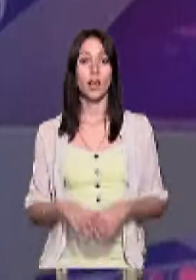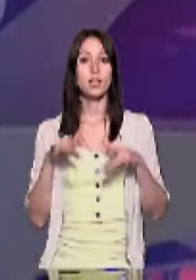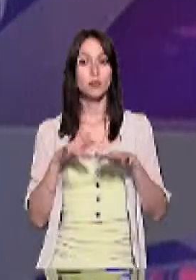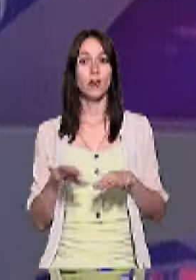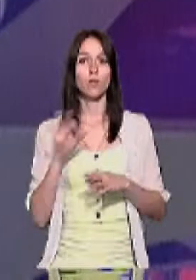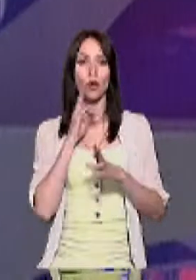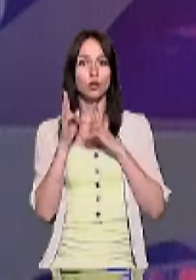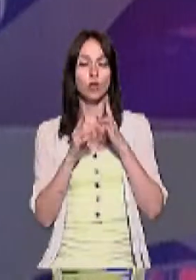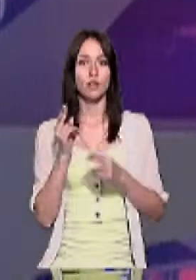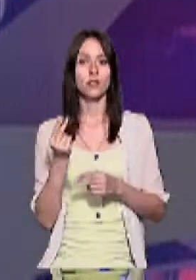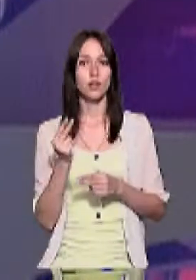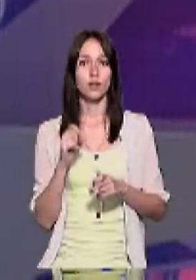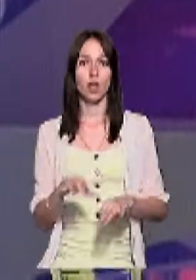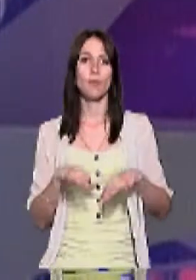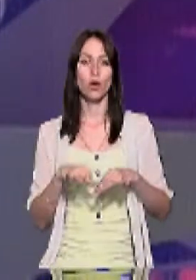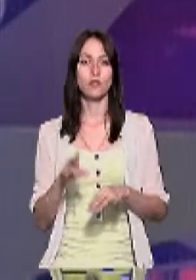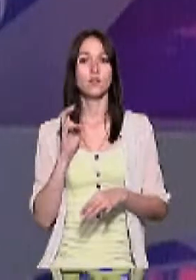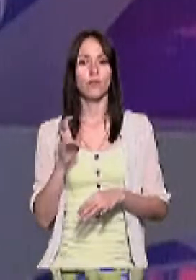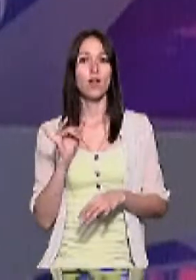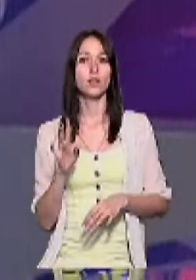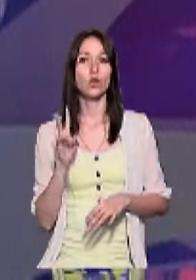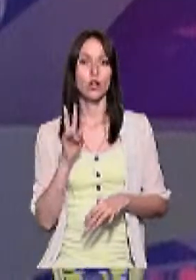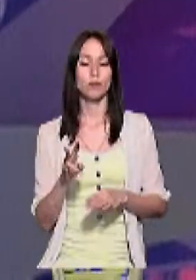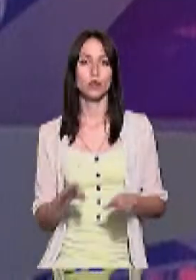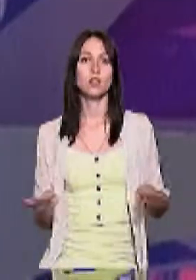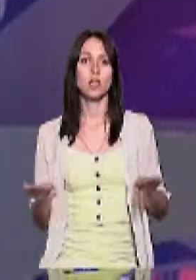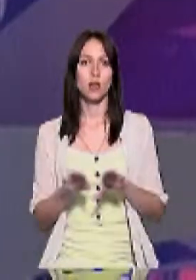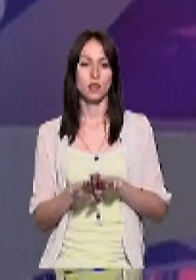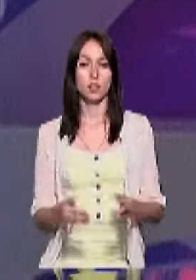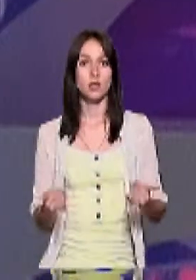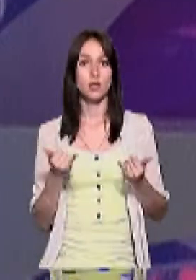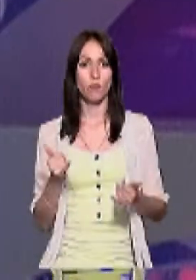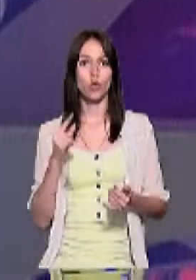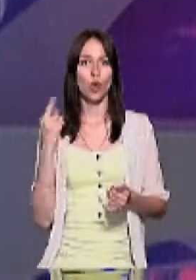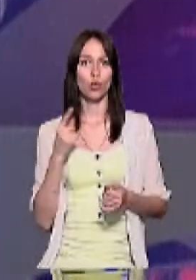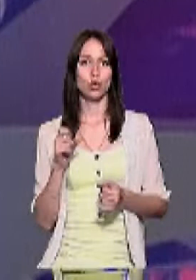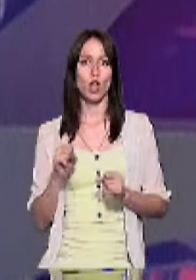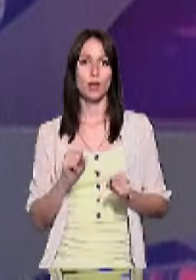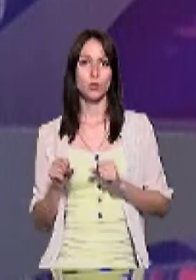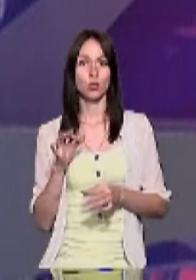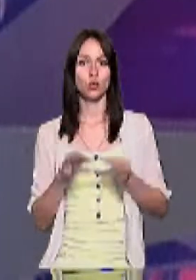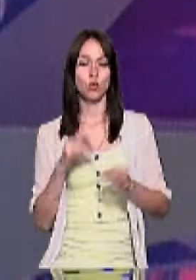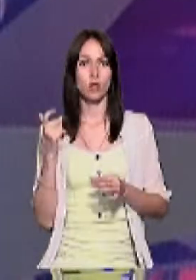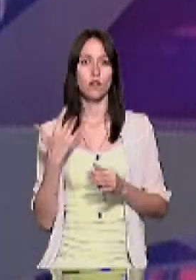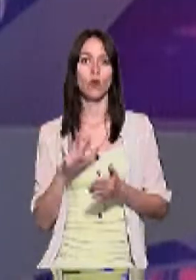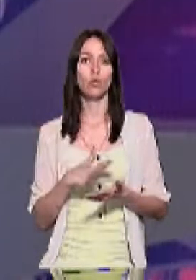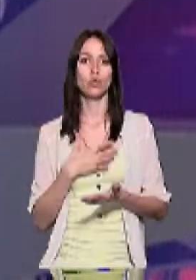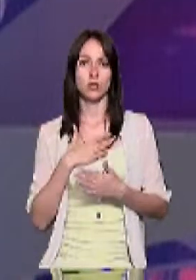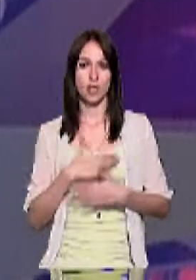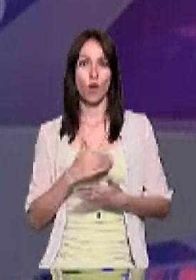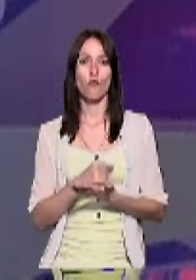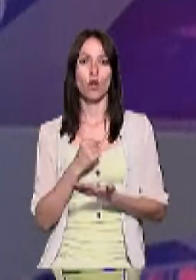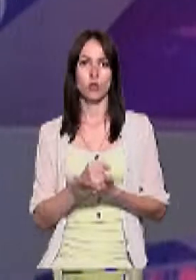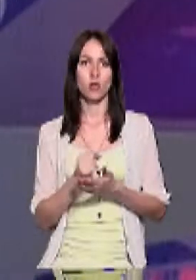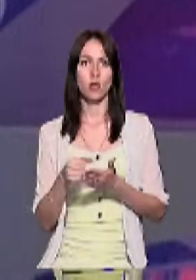Справу про оскарження тарифів на проїзд у трамваях та тролейбусах закрили. Сьогодні окружний адмінсуд Харкова задовольнив клопотання мерії про